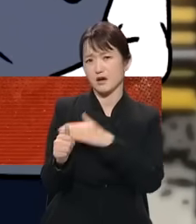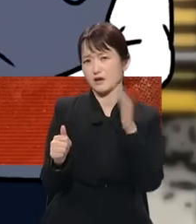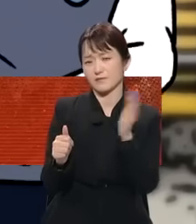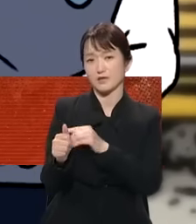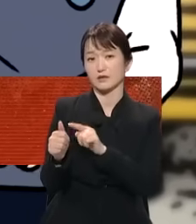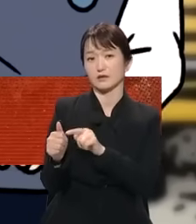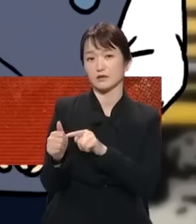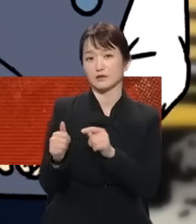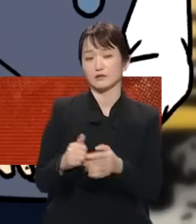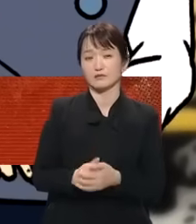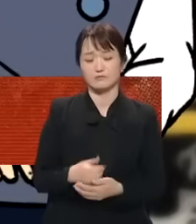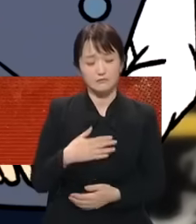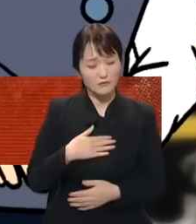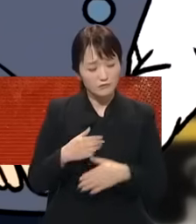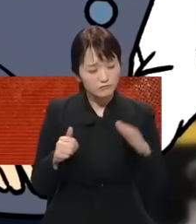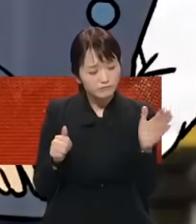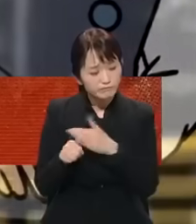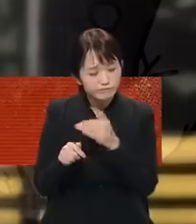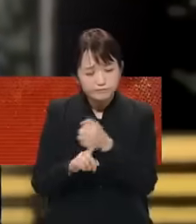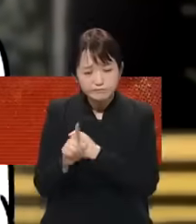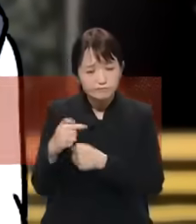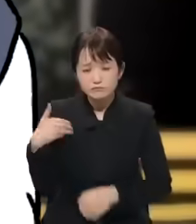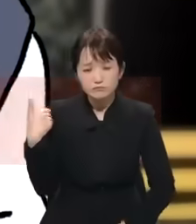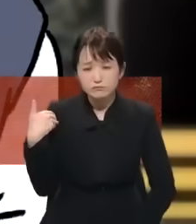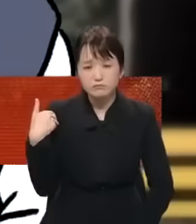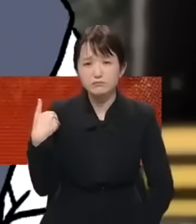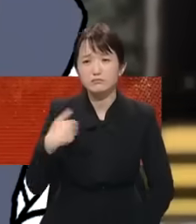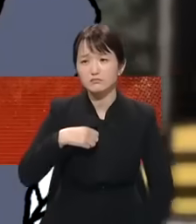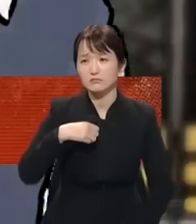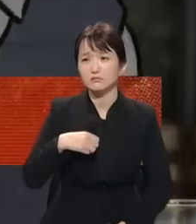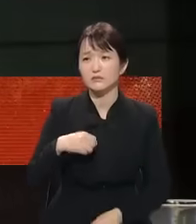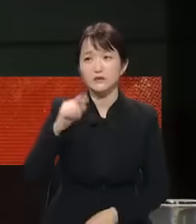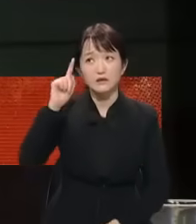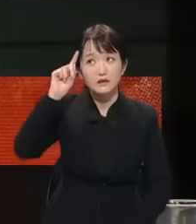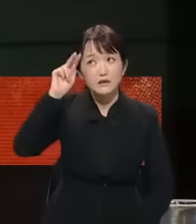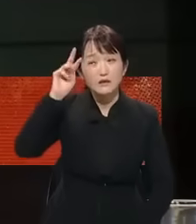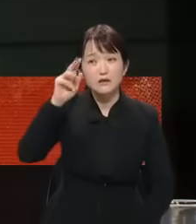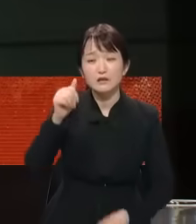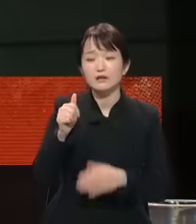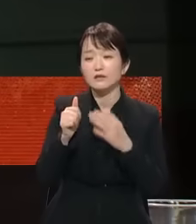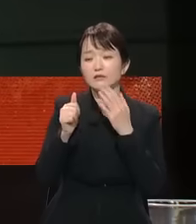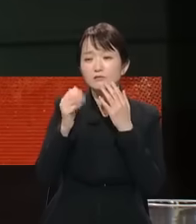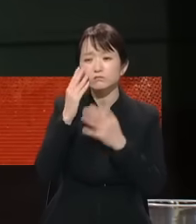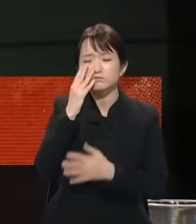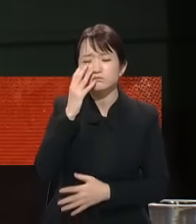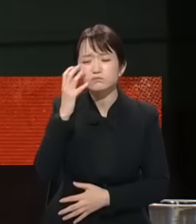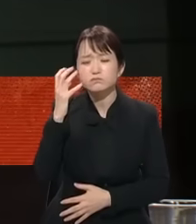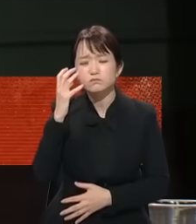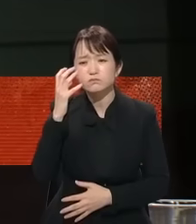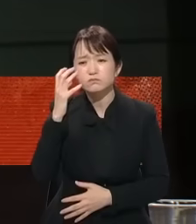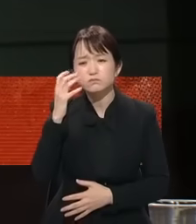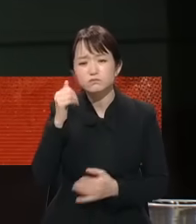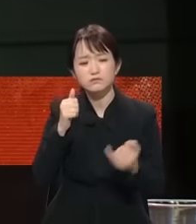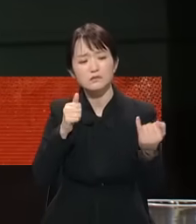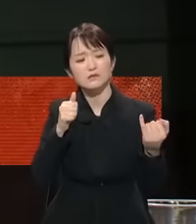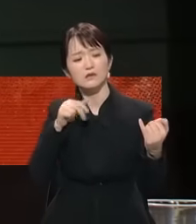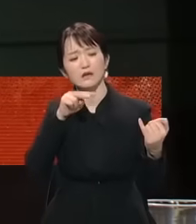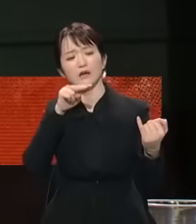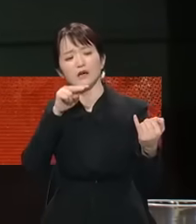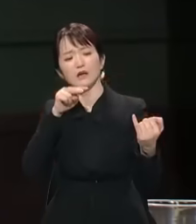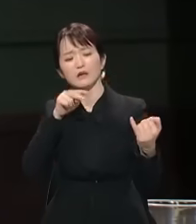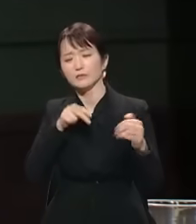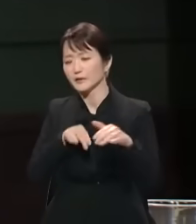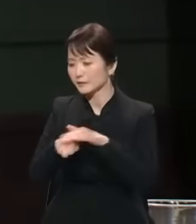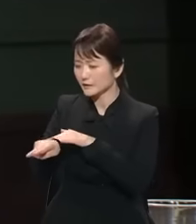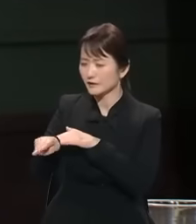당시 제보자는 내가 왜 맞는지 그 이유도 모른 채로 결국 며칠 동안 이 팅팅 부은 얼굴로 그 S씨만 보면 피해 다니면서